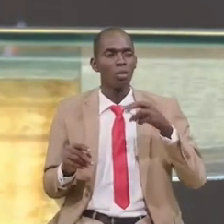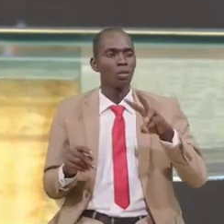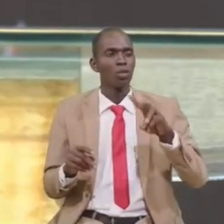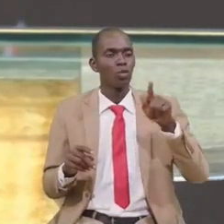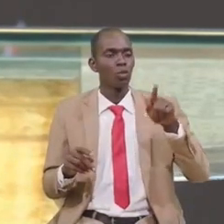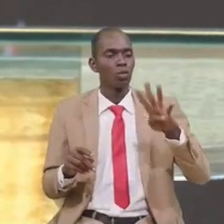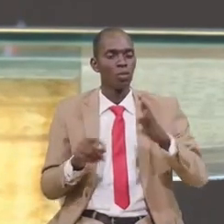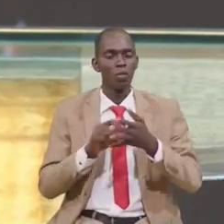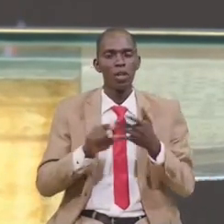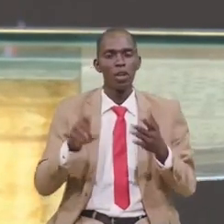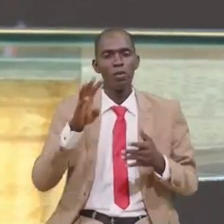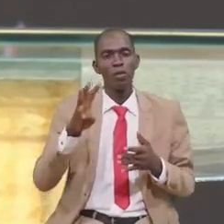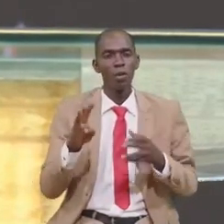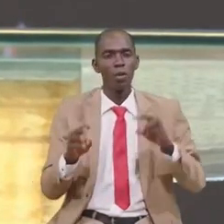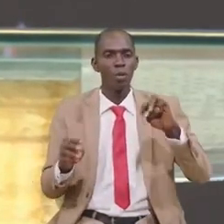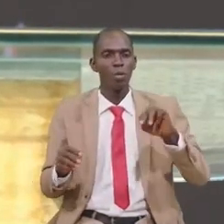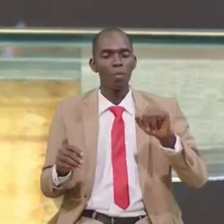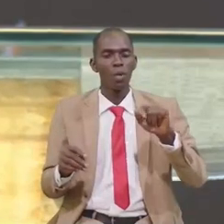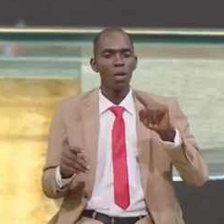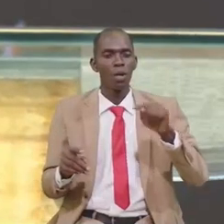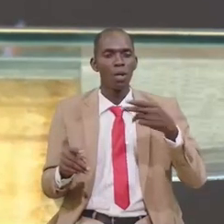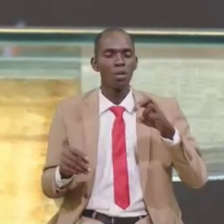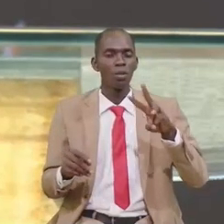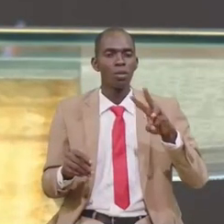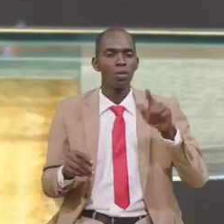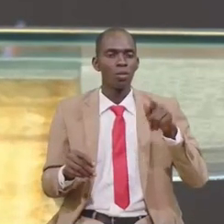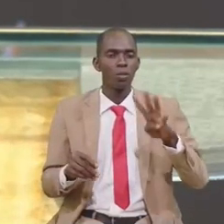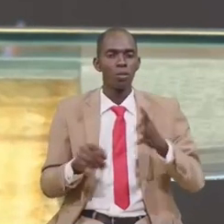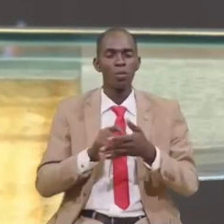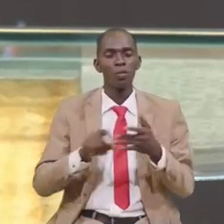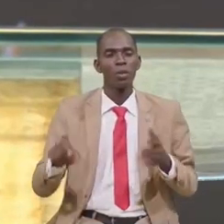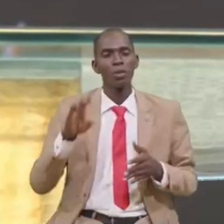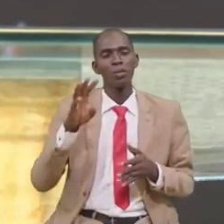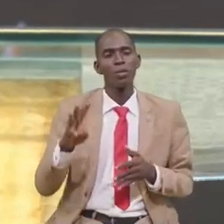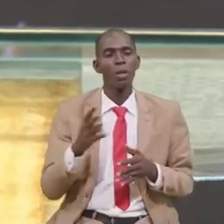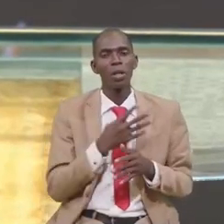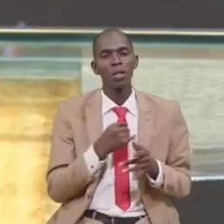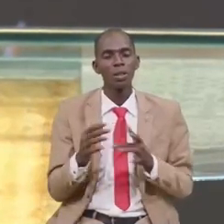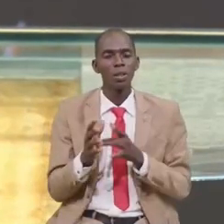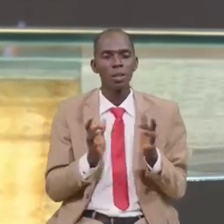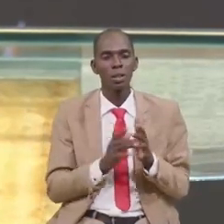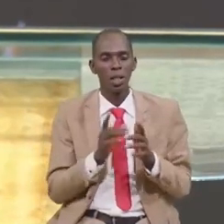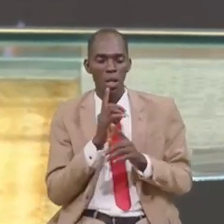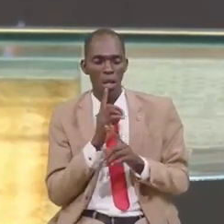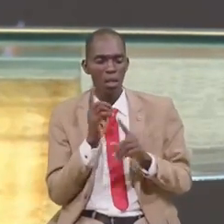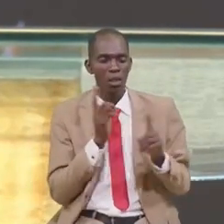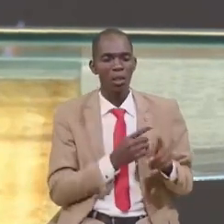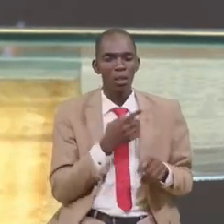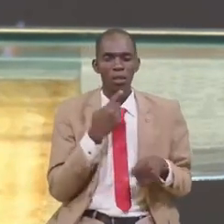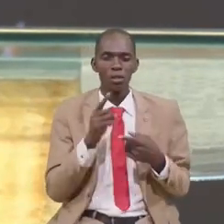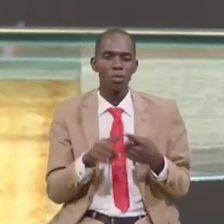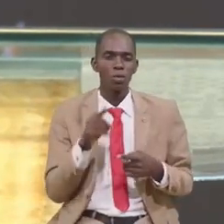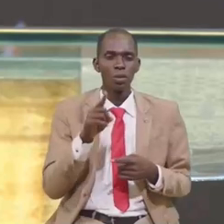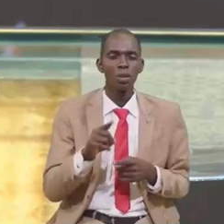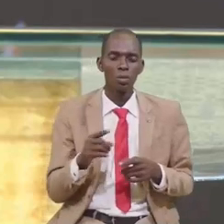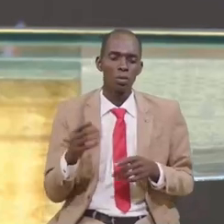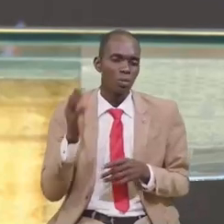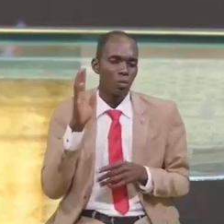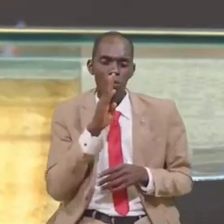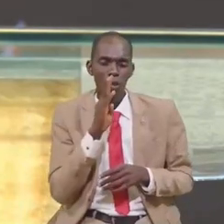4. Matthieu 24, verset 4. Jésus leur répondit, « Prenez garde